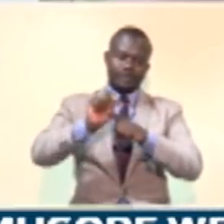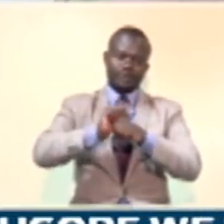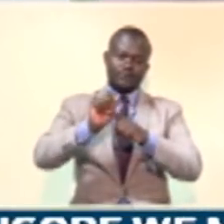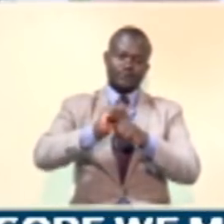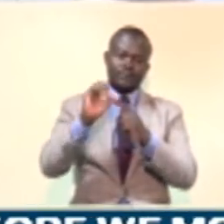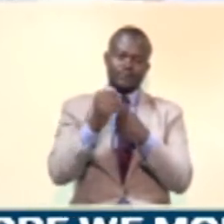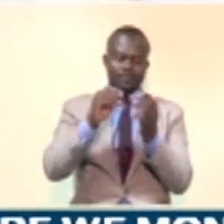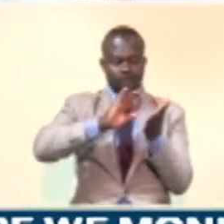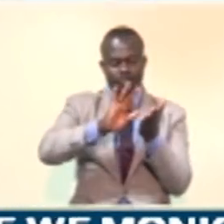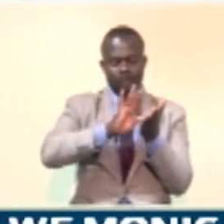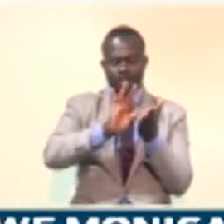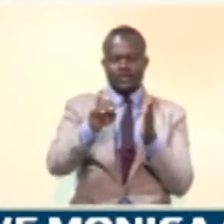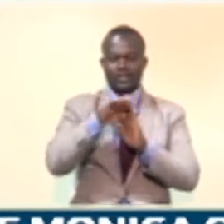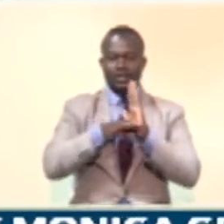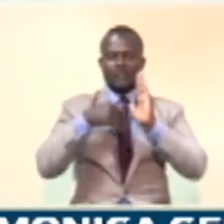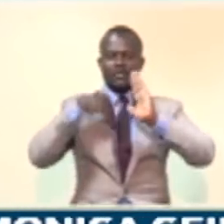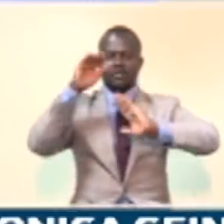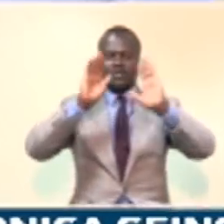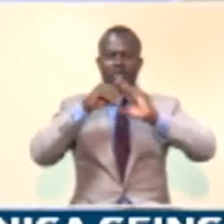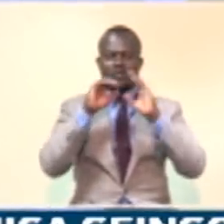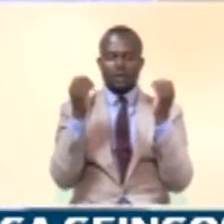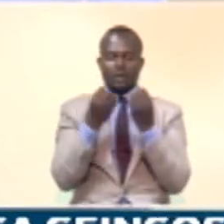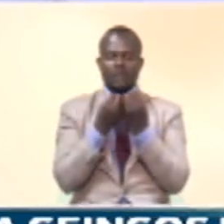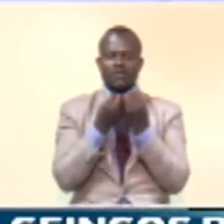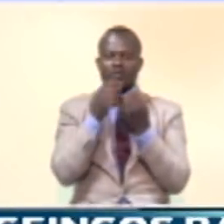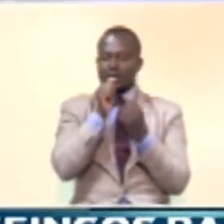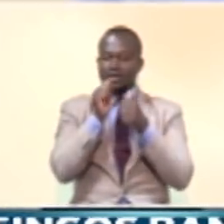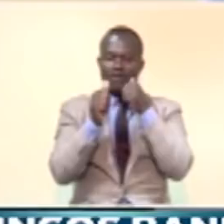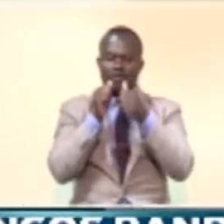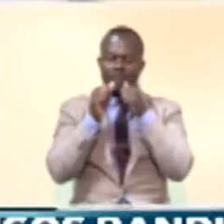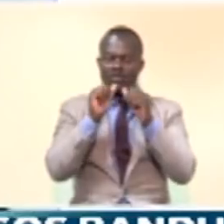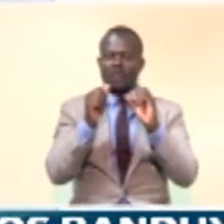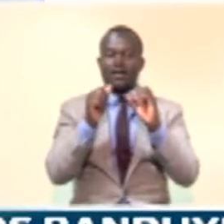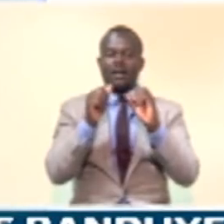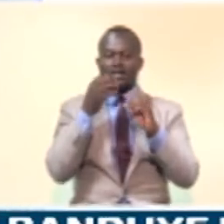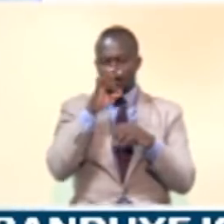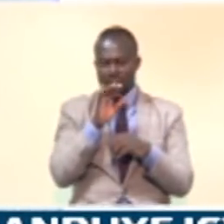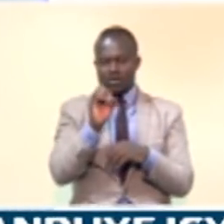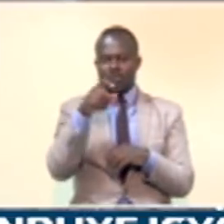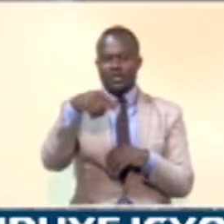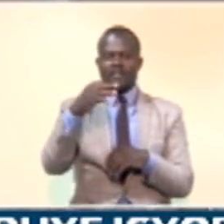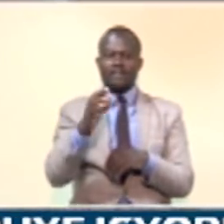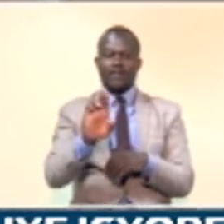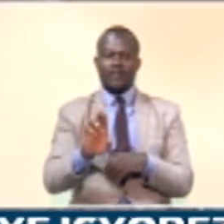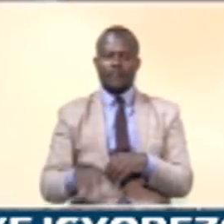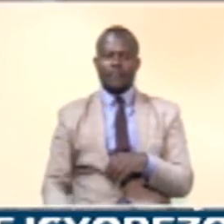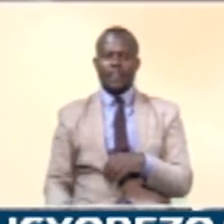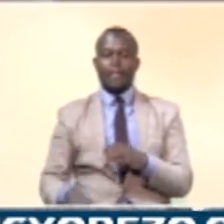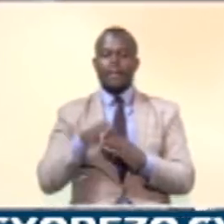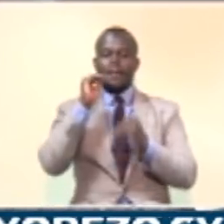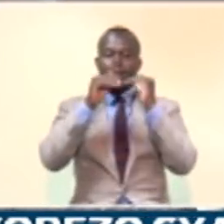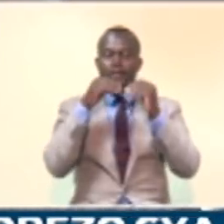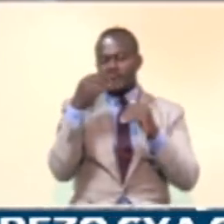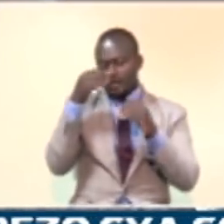wo kwandika, gahunda igirwa mu ruhare n'umuryango w'abanyamakuru bakoresha Igifaransa, OPFR mu magambo ahinnye y'Igifaransa. Mu rwego rw'uburezi,